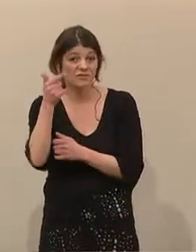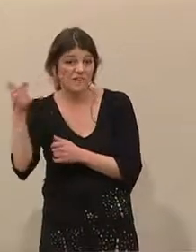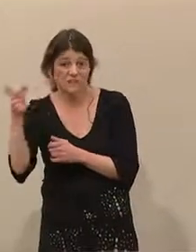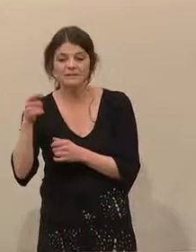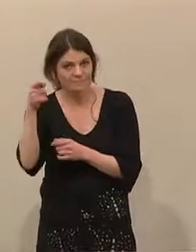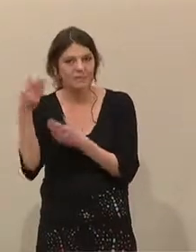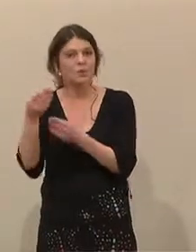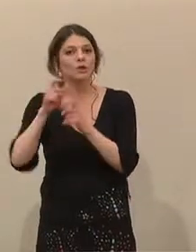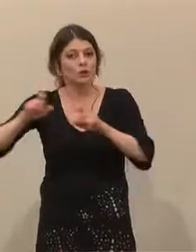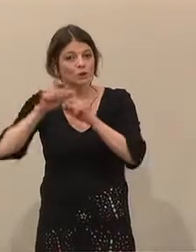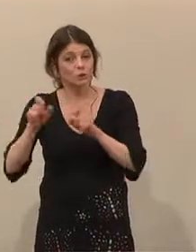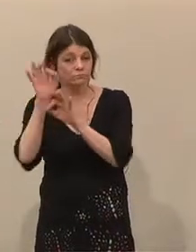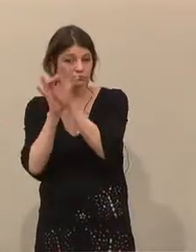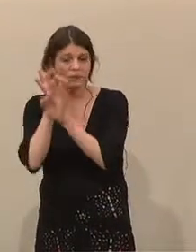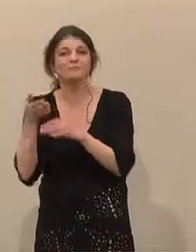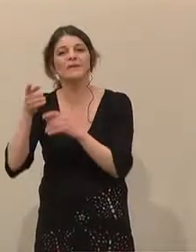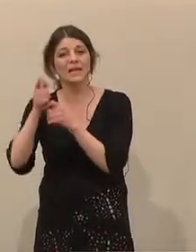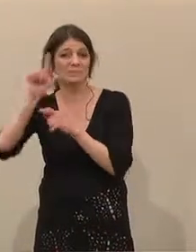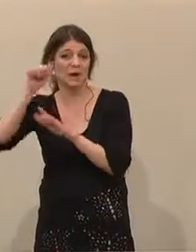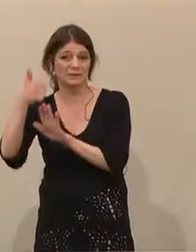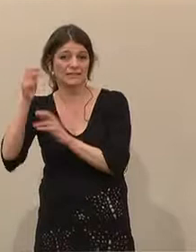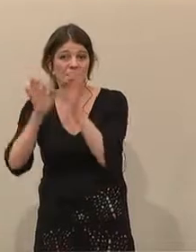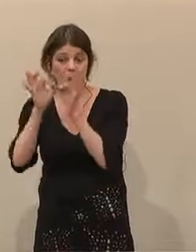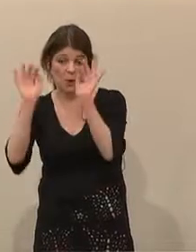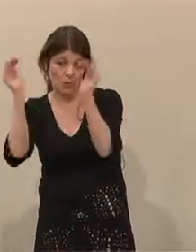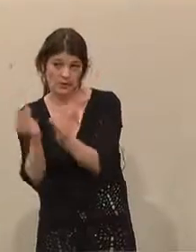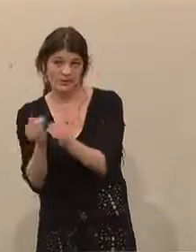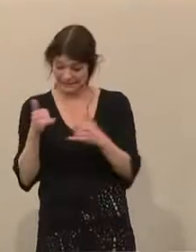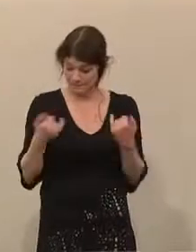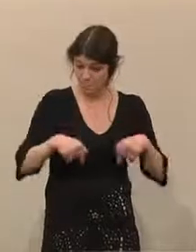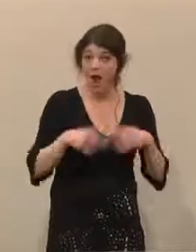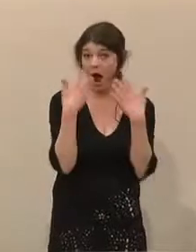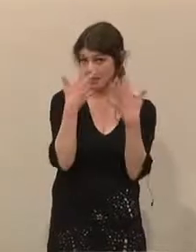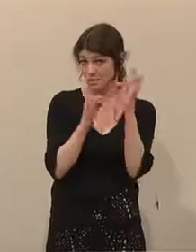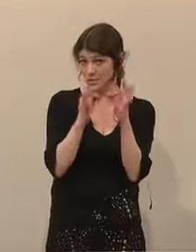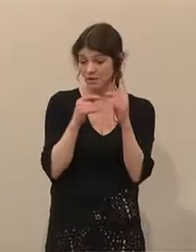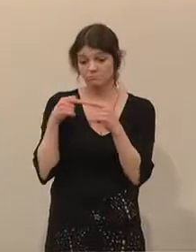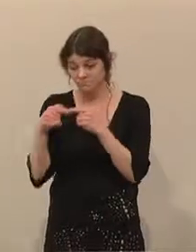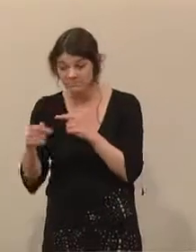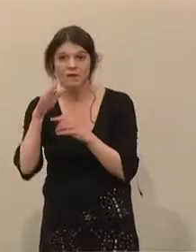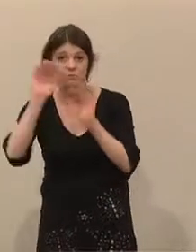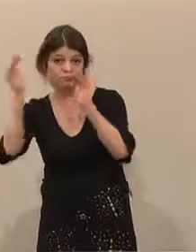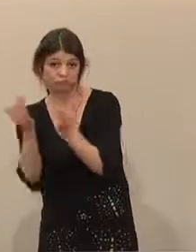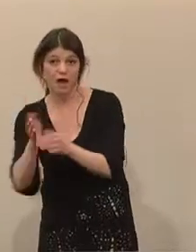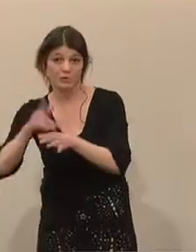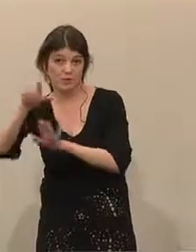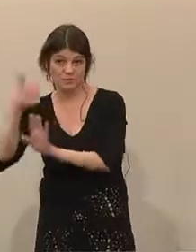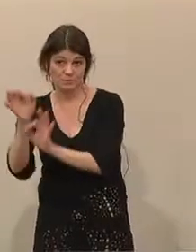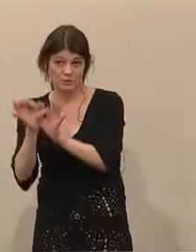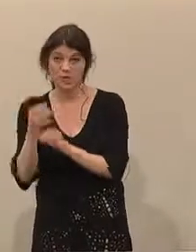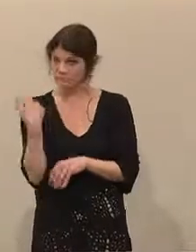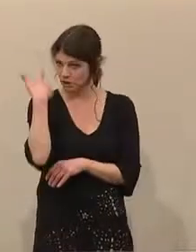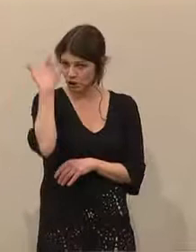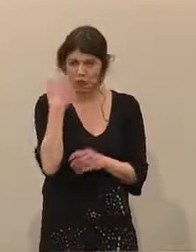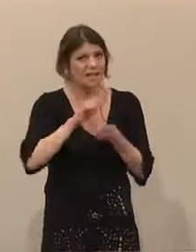auf 62% zu reduzieren. Derzeit haben wir 80%. Wir starten mit Reformen und Maßnahmen,